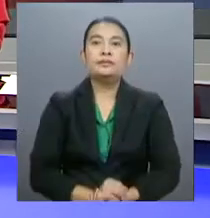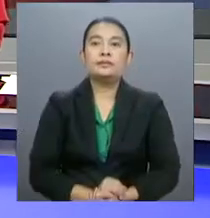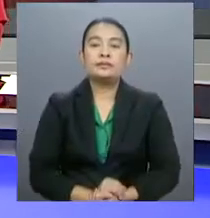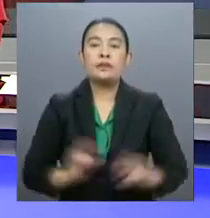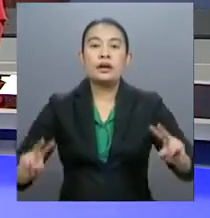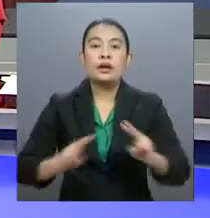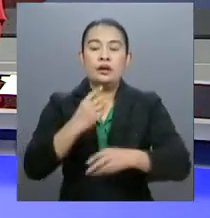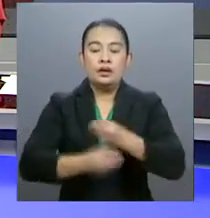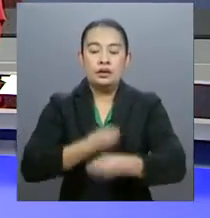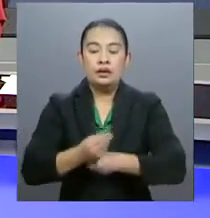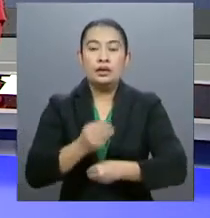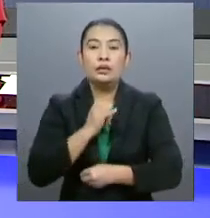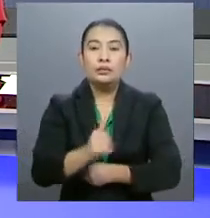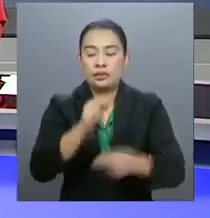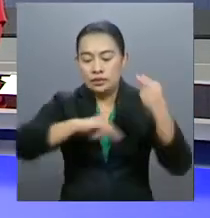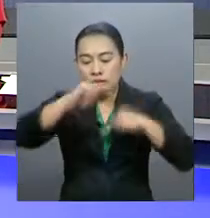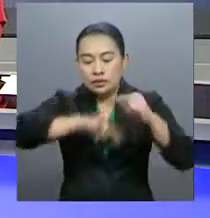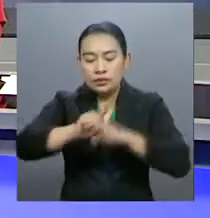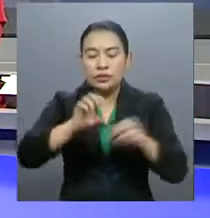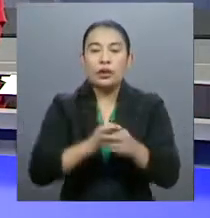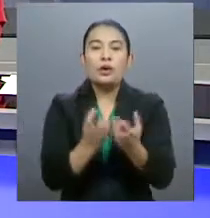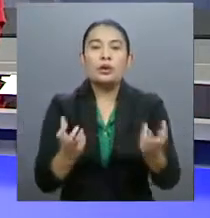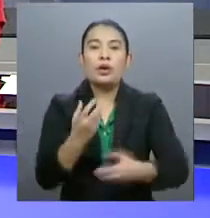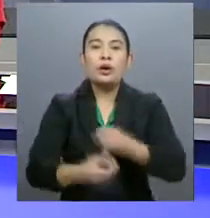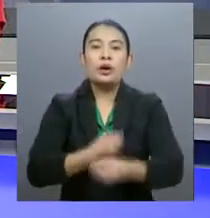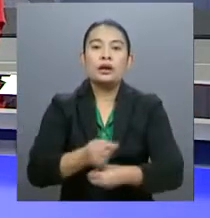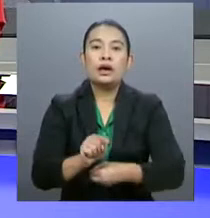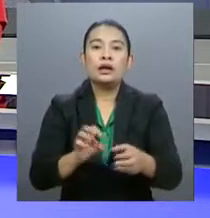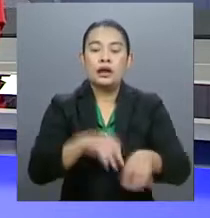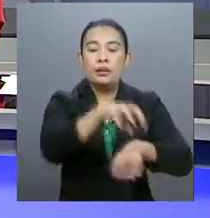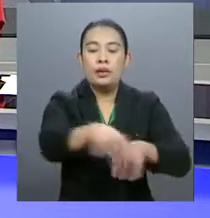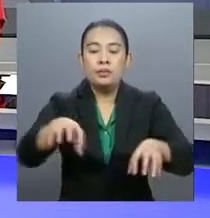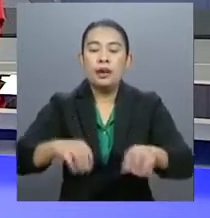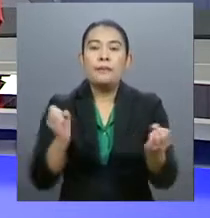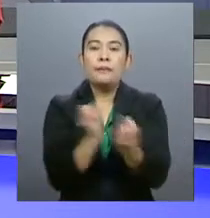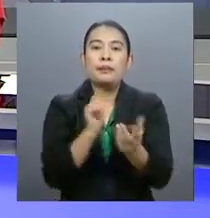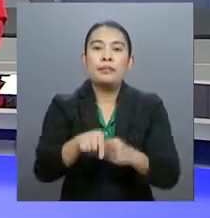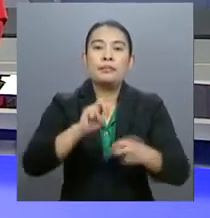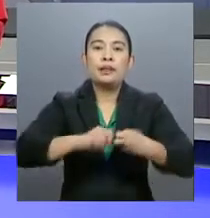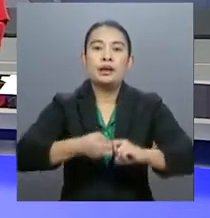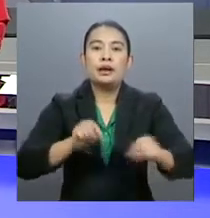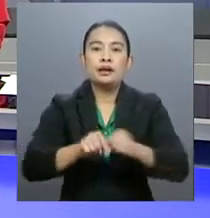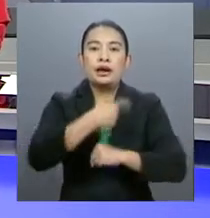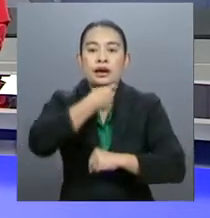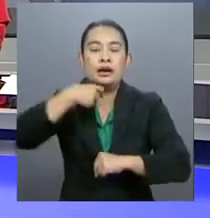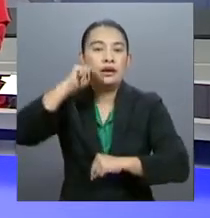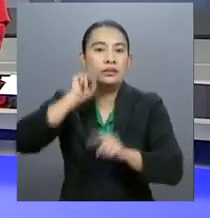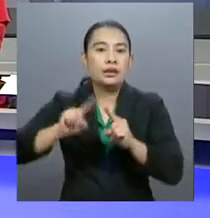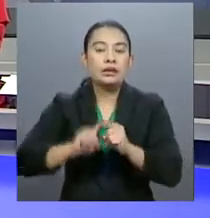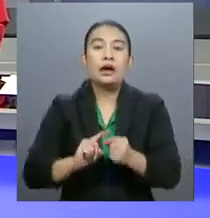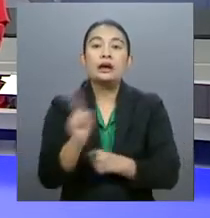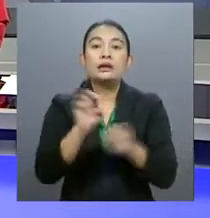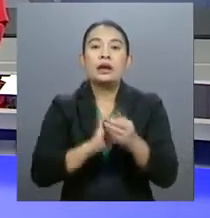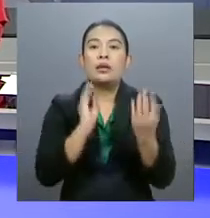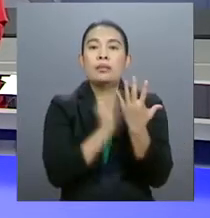กระทรวงพาณิชย์ลงพื้นที่ตรวจสอบสถานการณ์ราคาสินค้าที่อาจได้รับผลกระทบจากปัญหาภัยแล้งนะคะโดยพบว่าราคาพืชผักส่วนใหญ่ยังคงทร